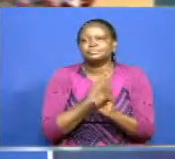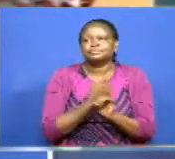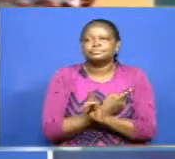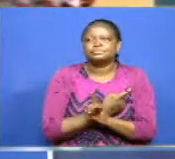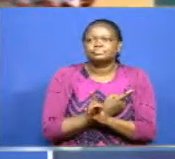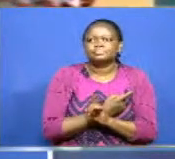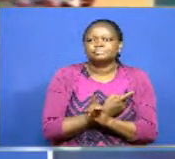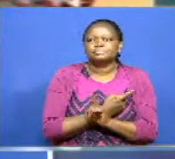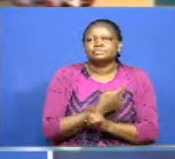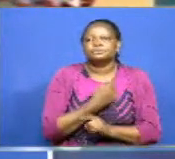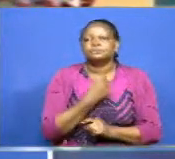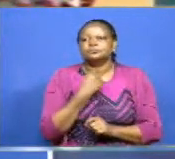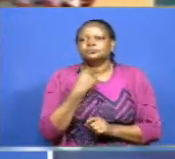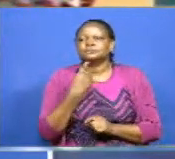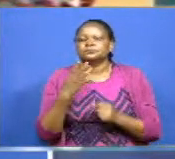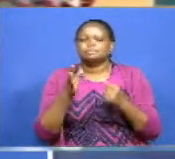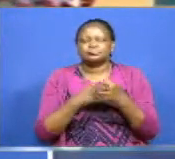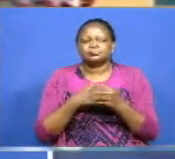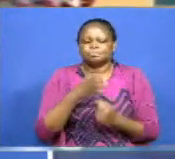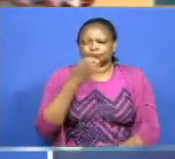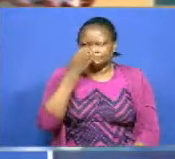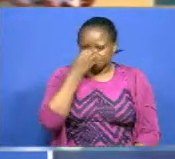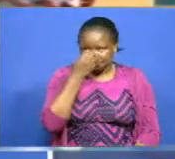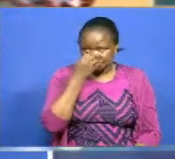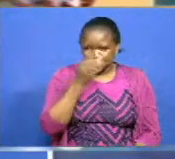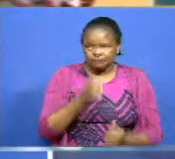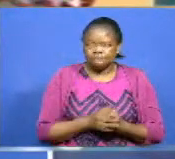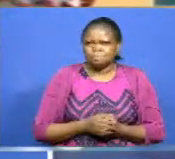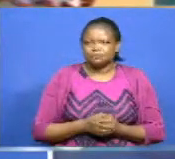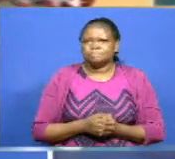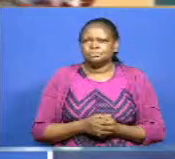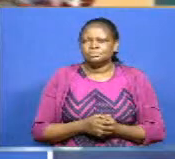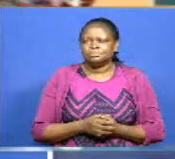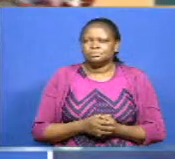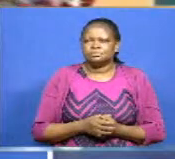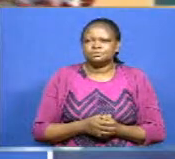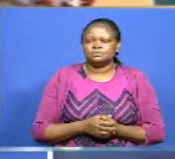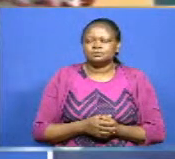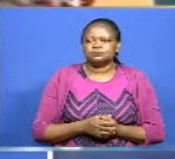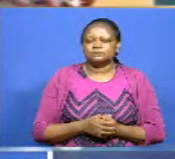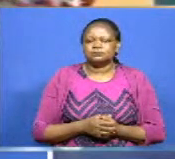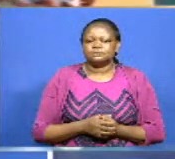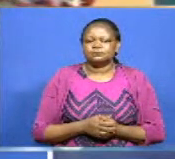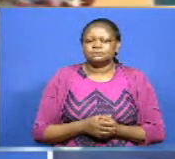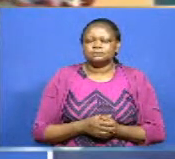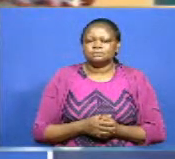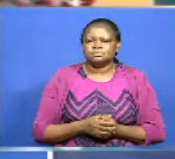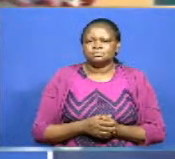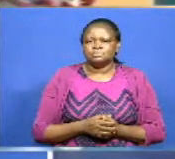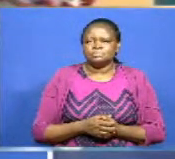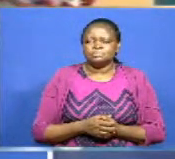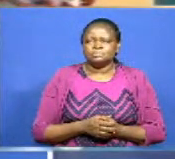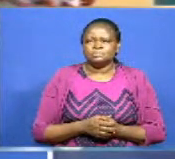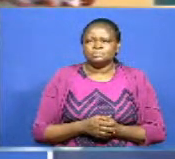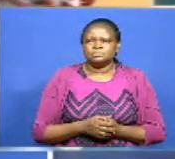wakilazwa katika chumba cha wagonjwa mahututi. Nancy Okware, Darubini ya Channel